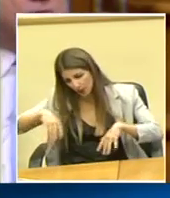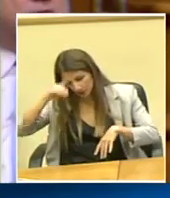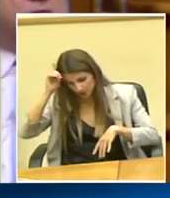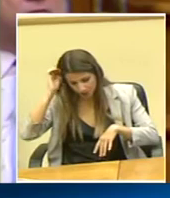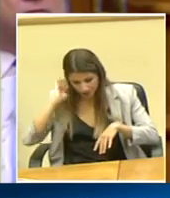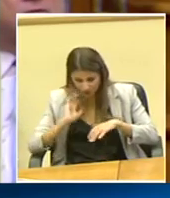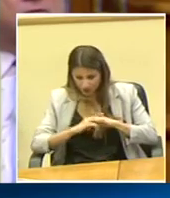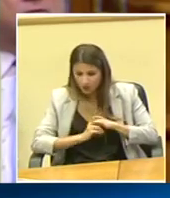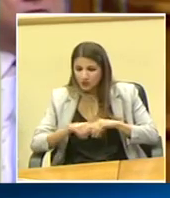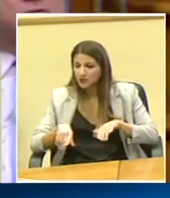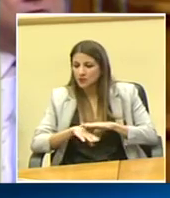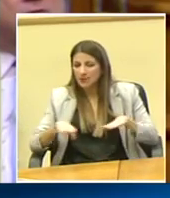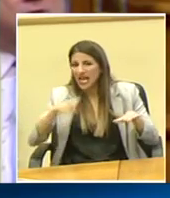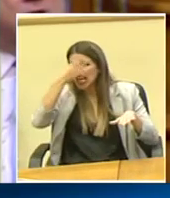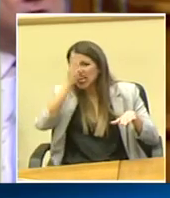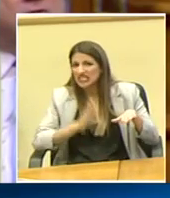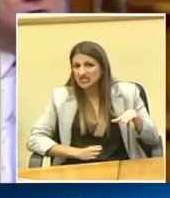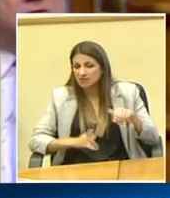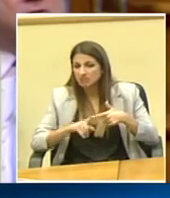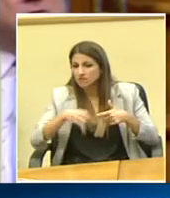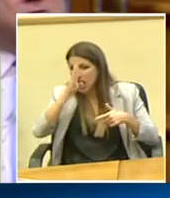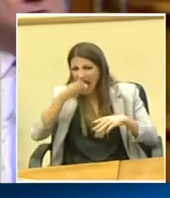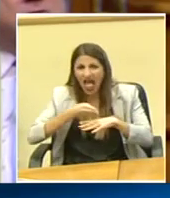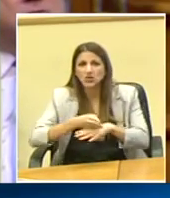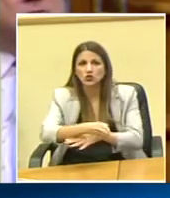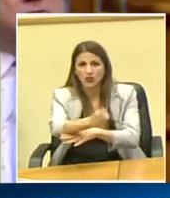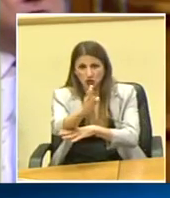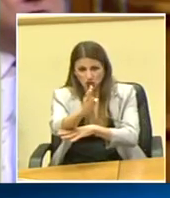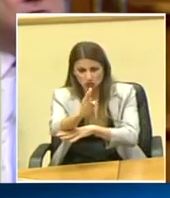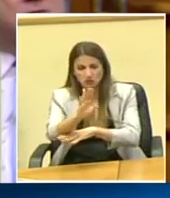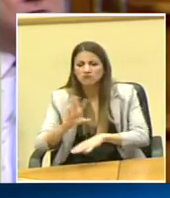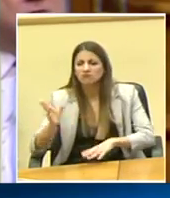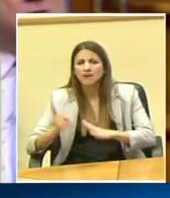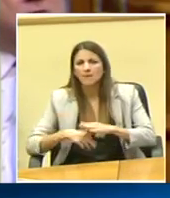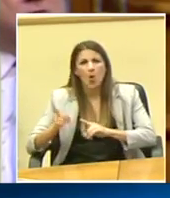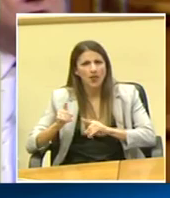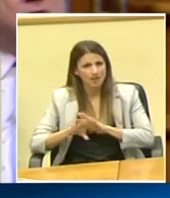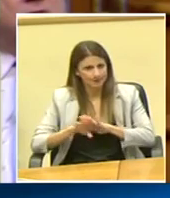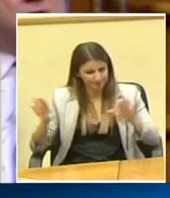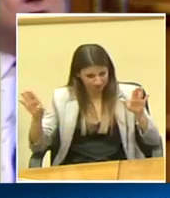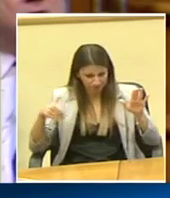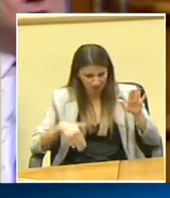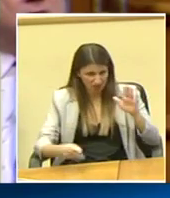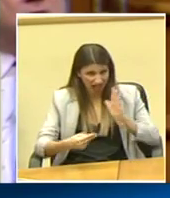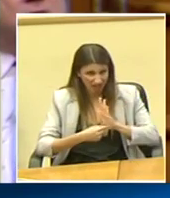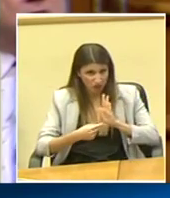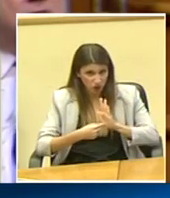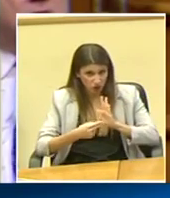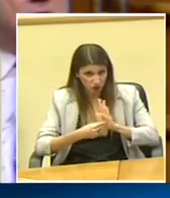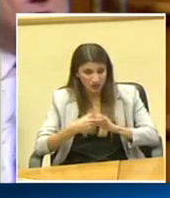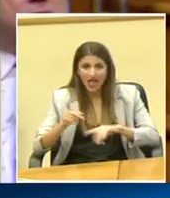Το τέλος της κρίσης και η έξοδος, η καθαρή έξοδος της Ελλάδας από τα μνημόνια, η επιτυχία της